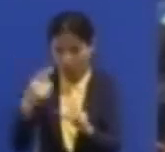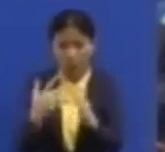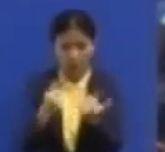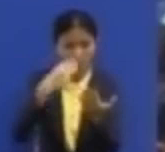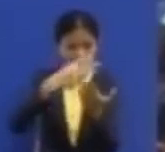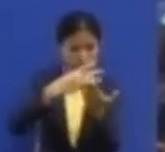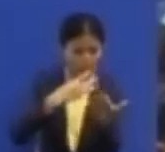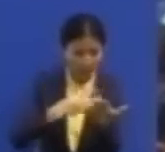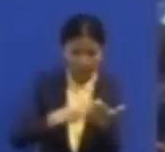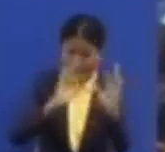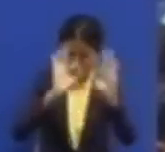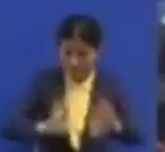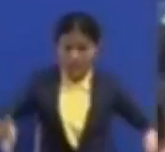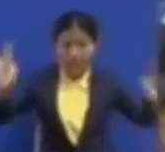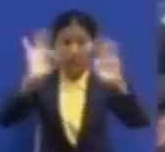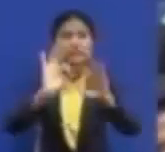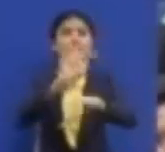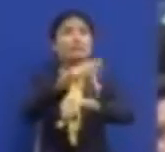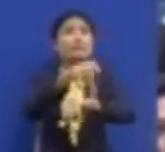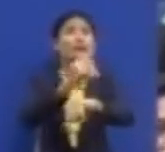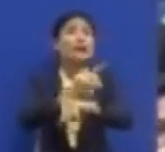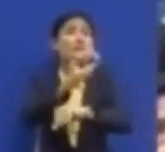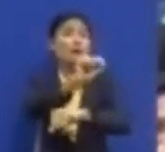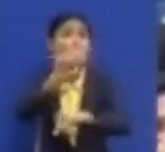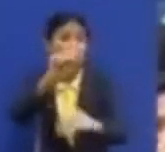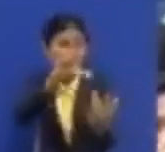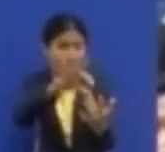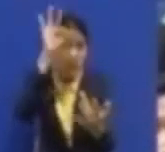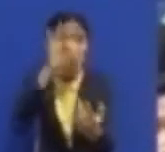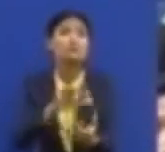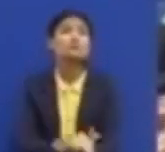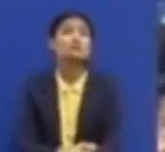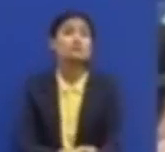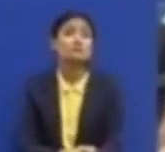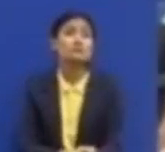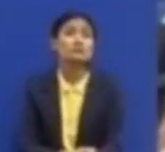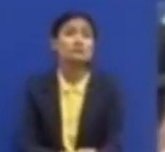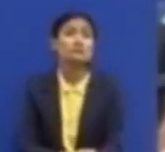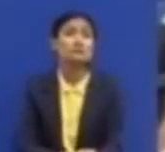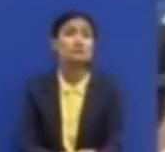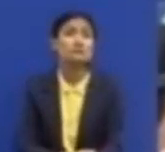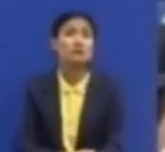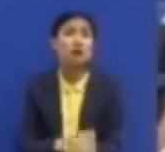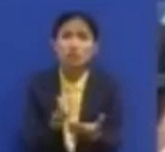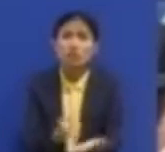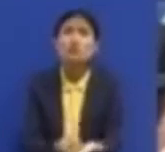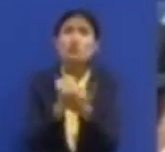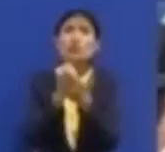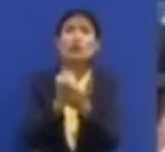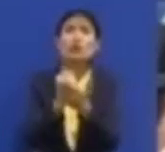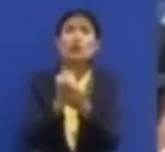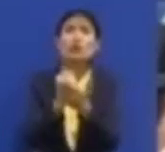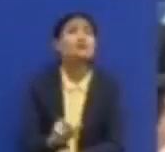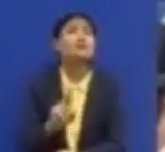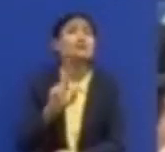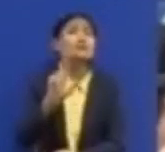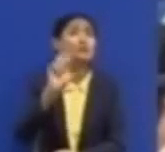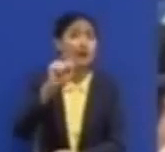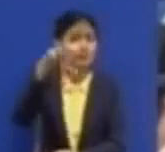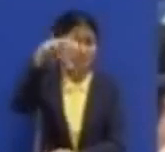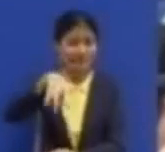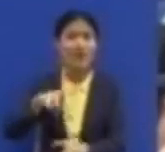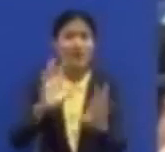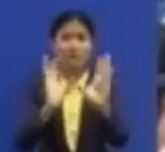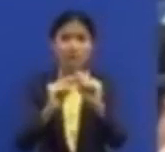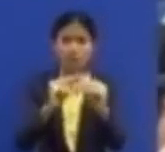ประธานซึ่งสภาแห่งนี้จะเดินไปได้บ้านเมืองแห่งนี้จะเดินไปได้เราโด